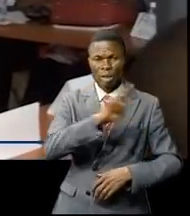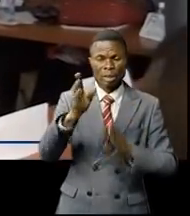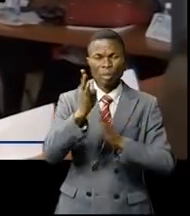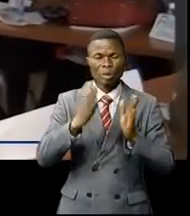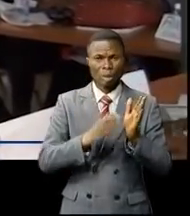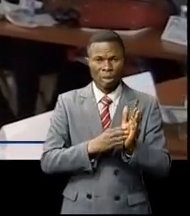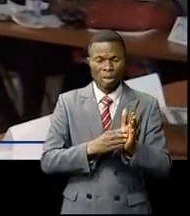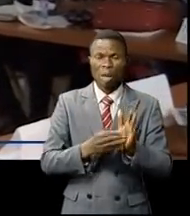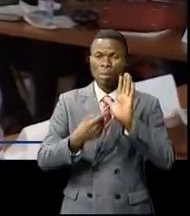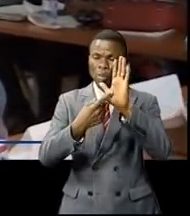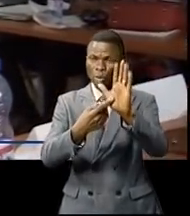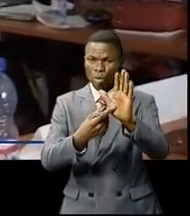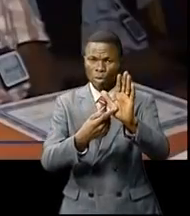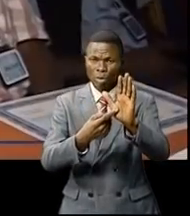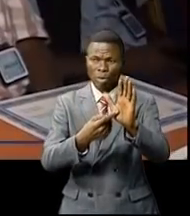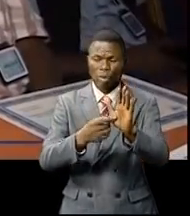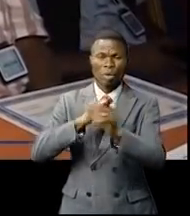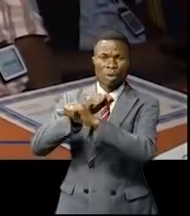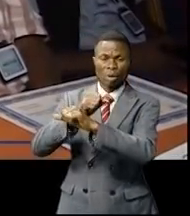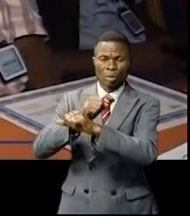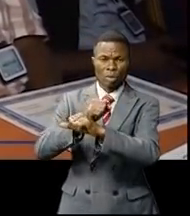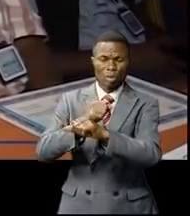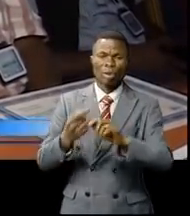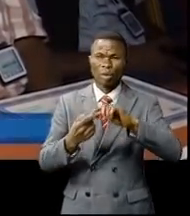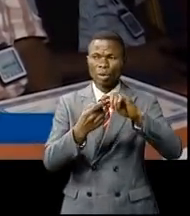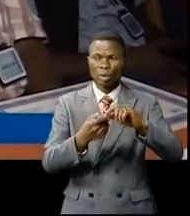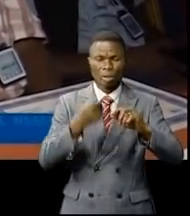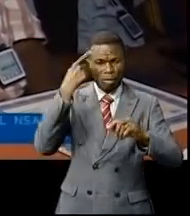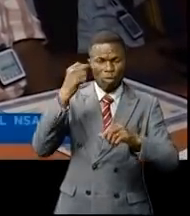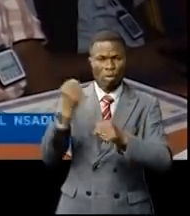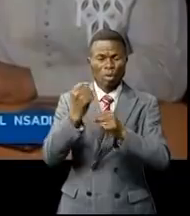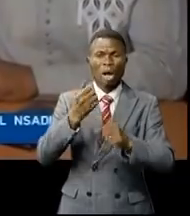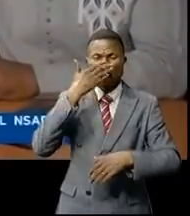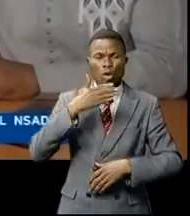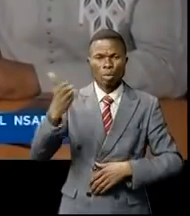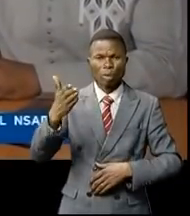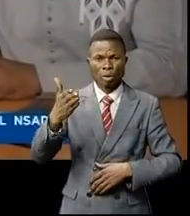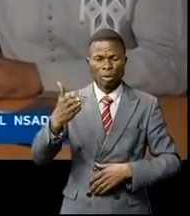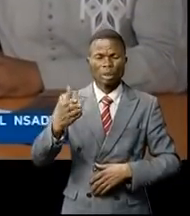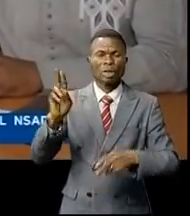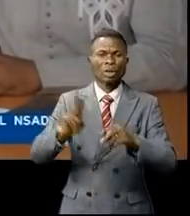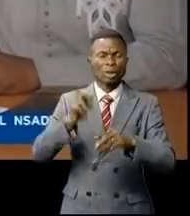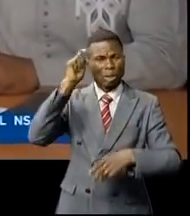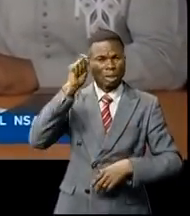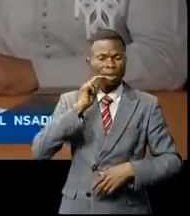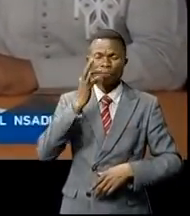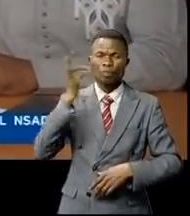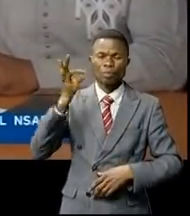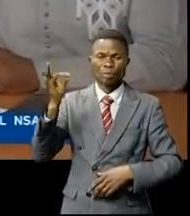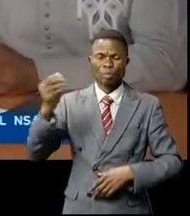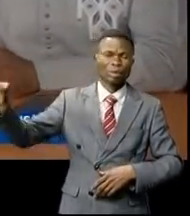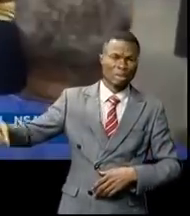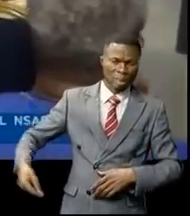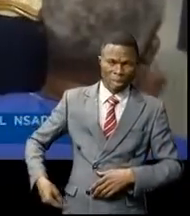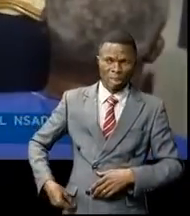rélève les prévalences particulière pour les professionnels du sexe chez les utilisateurs de deux-roues éjectable